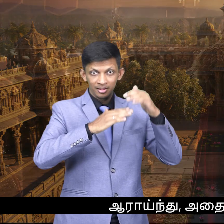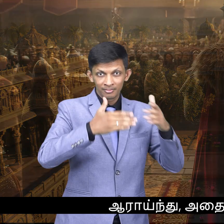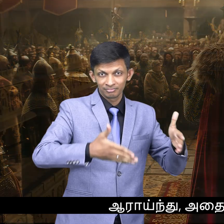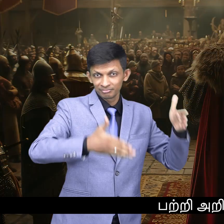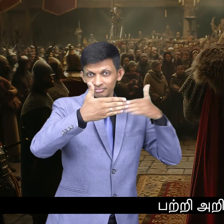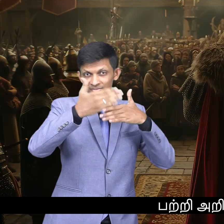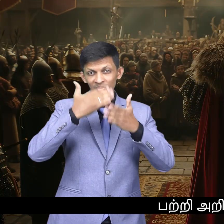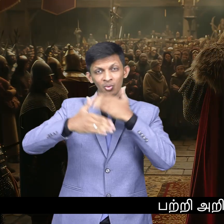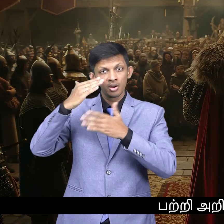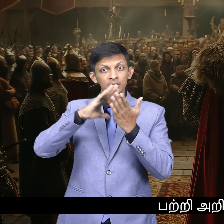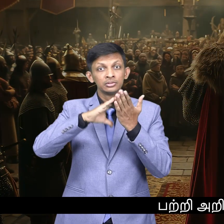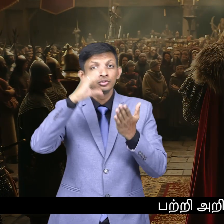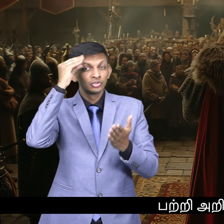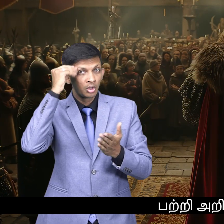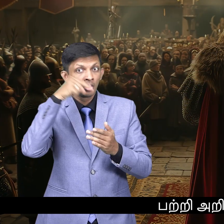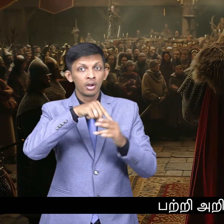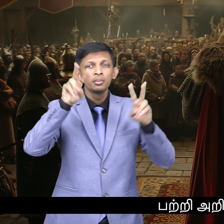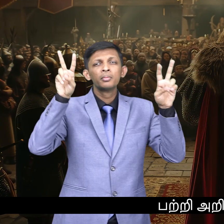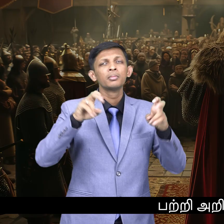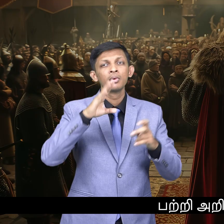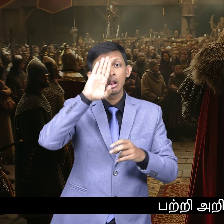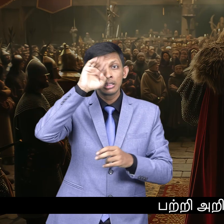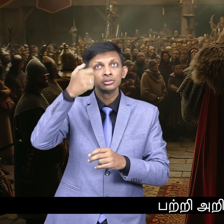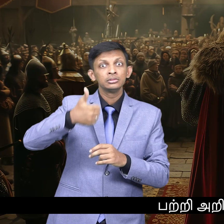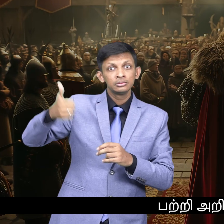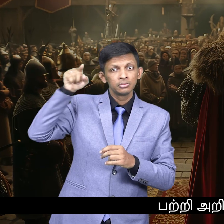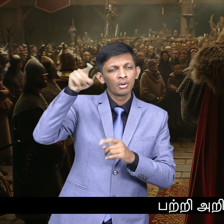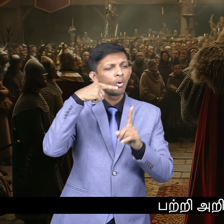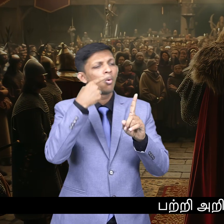அதை கட்டிய மன்னர்களை பற்றி அறிந்து கொள்வோம்.